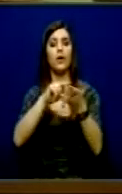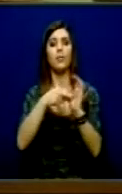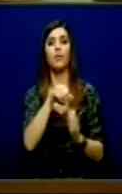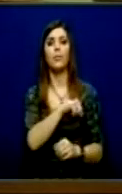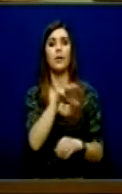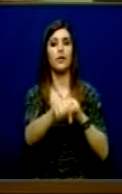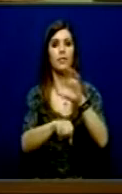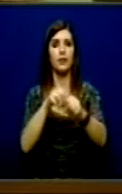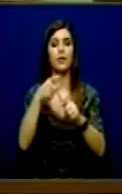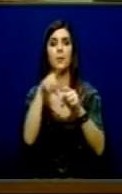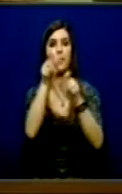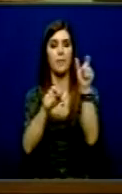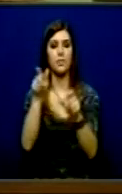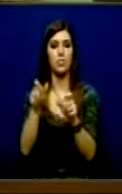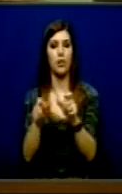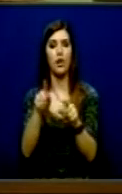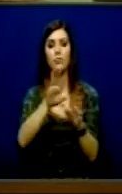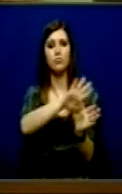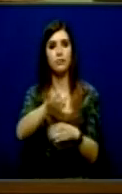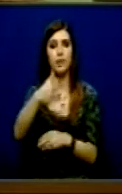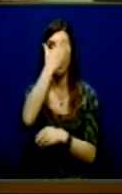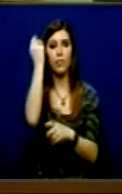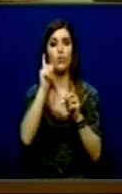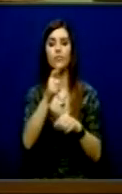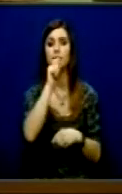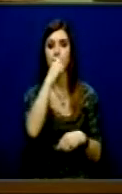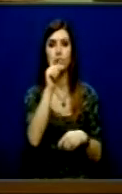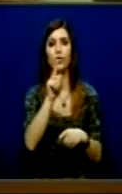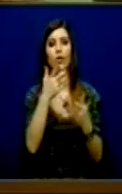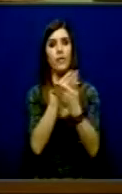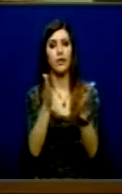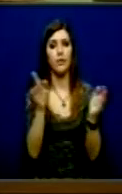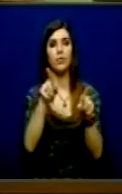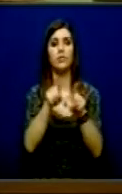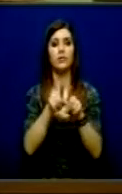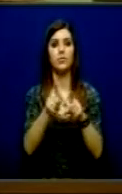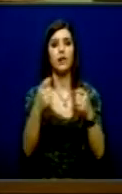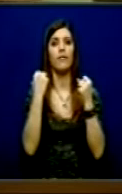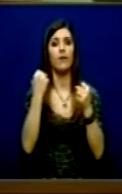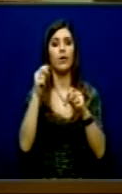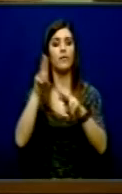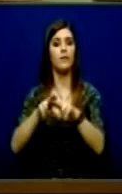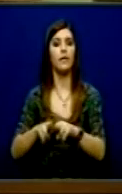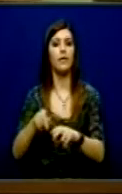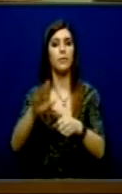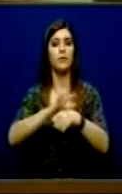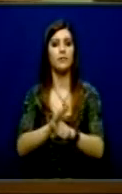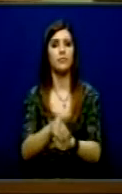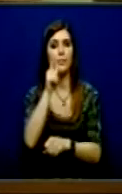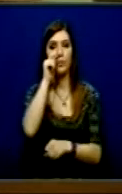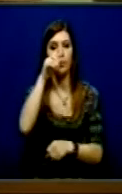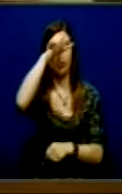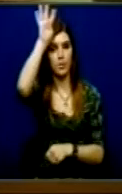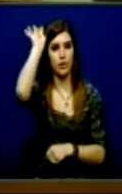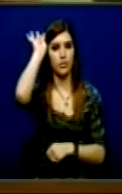individve. Lërja me njën dhe qëndrimi heshtur në këtë pik vetëm sa ndikon në fuqizim të vendimeve diskriminuese të pushtetit të